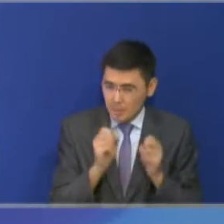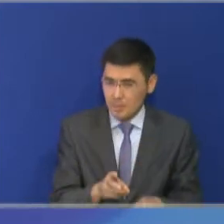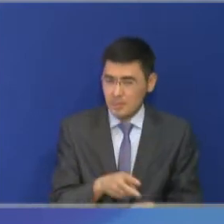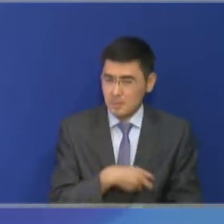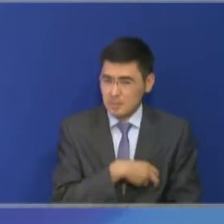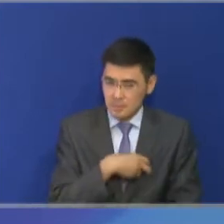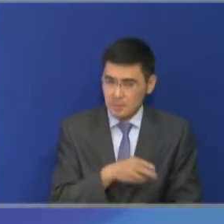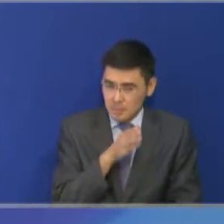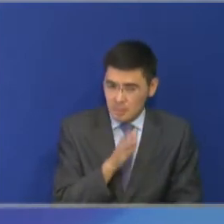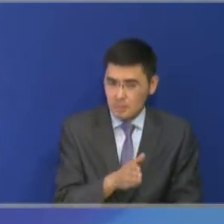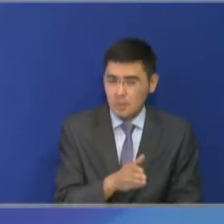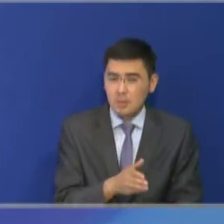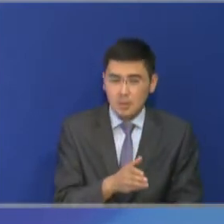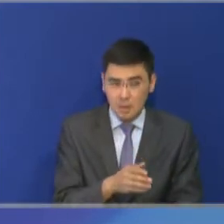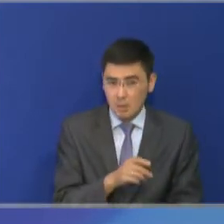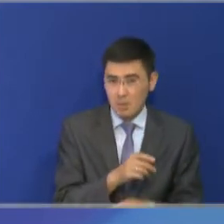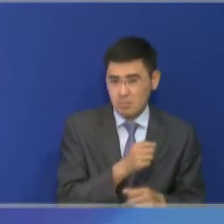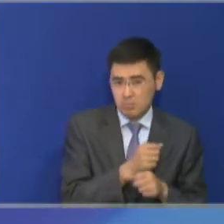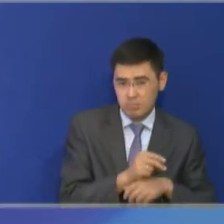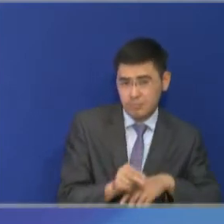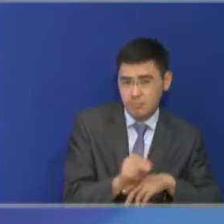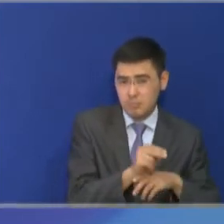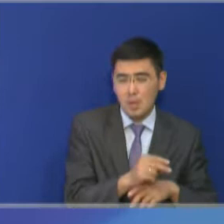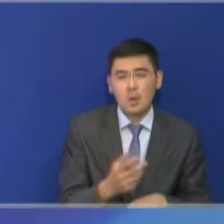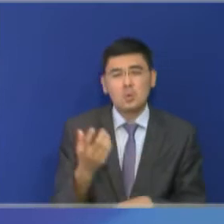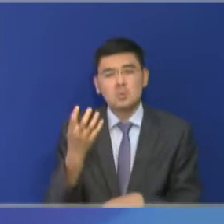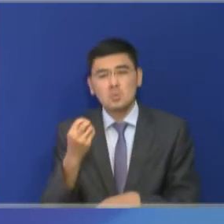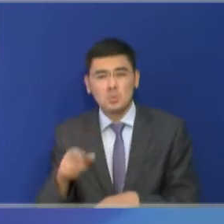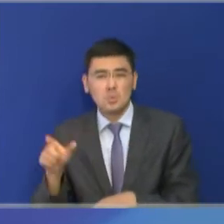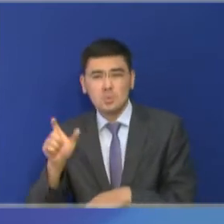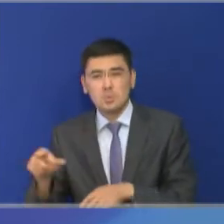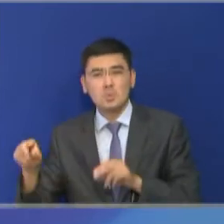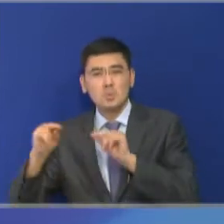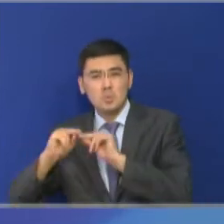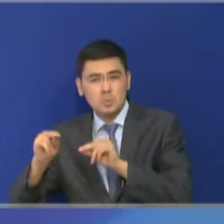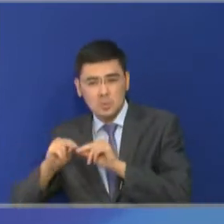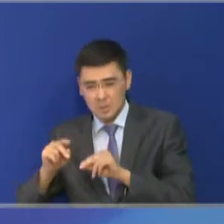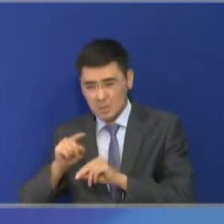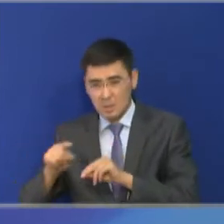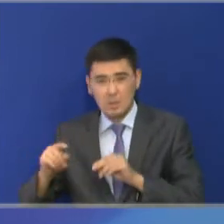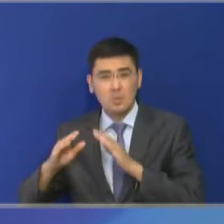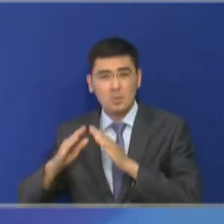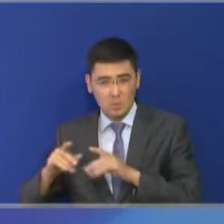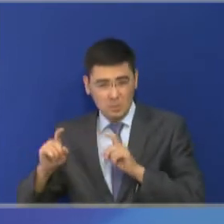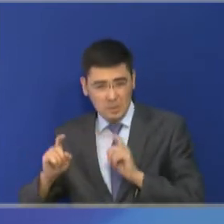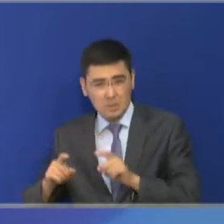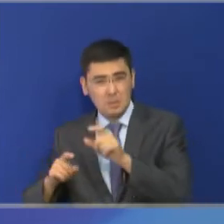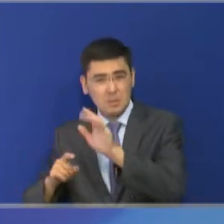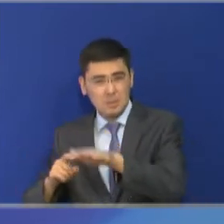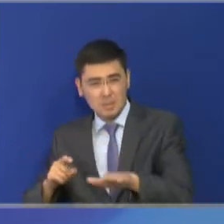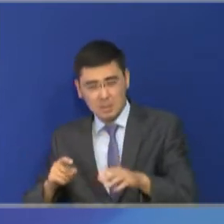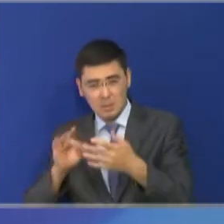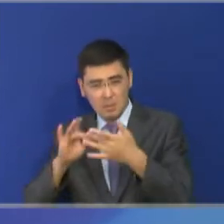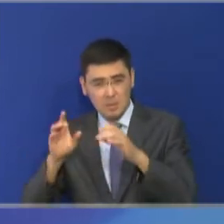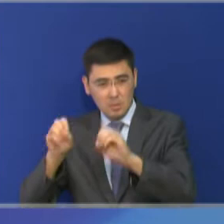дәрігерлермен, оқушылармен қашықтан жұмыс істеп, білім берген ұстаздардың еңбегі зор. Осыған байланысты ел президенті ұлттық